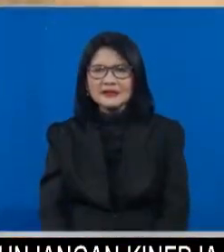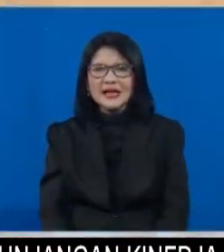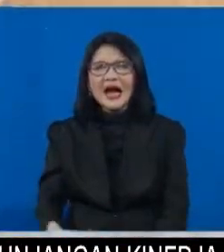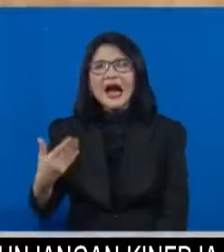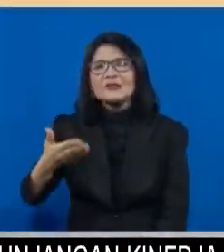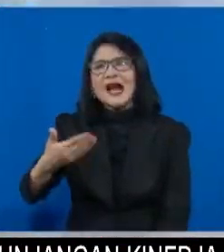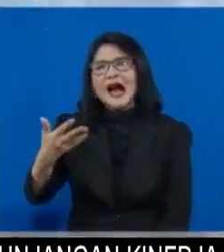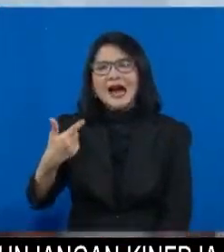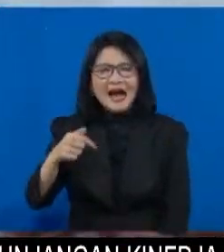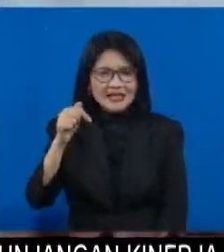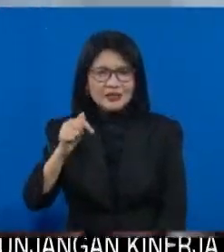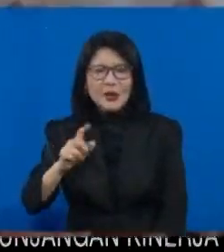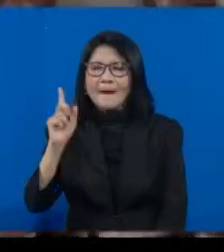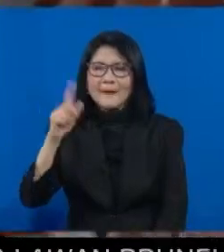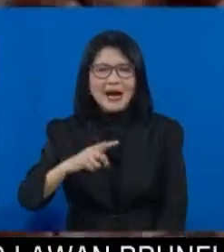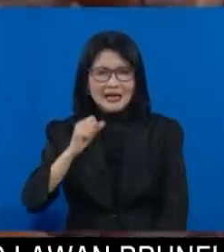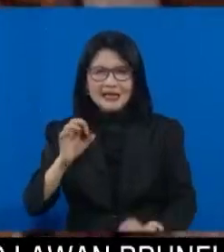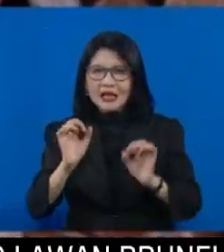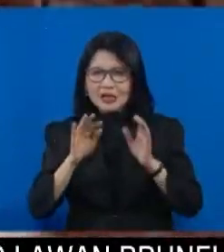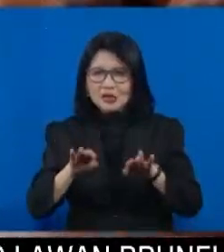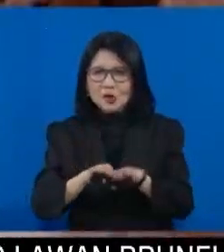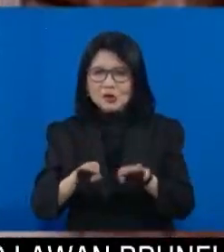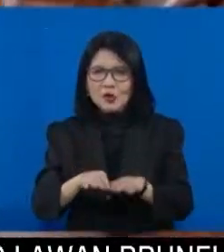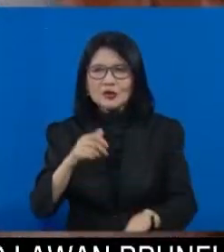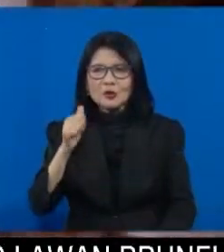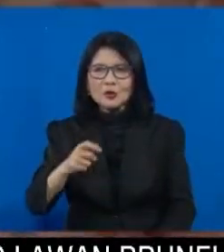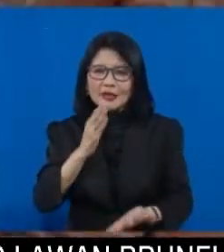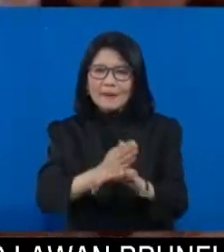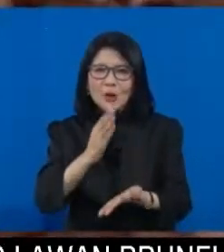kuku merupakan kondisi yang paling pas untuk proses memotong permen.